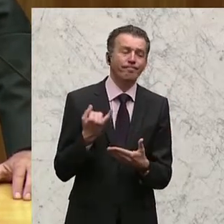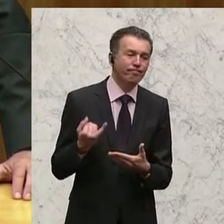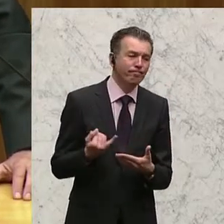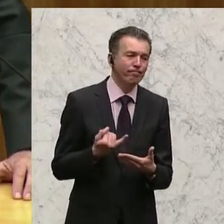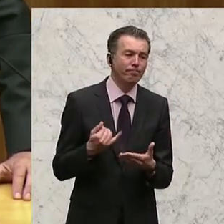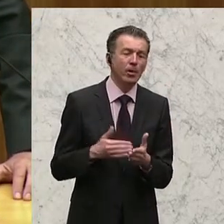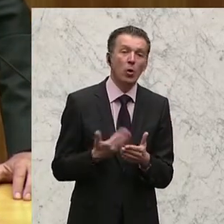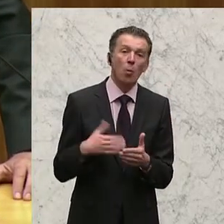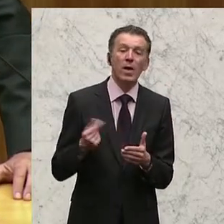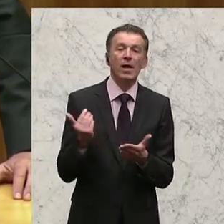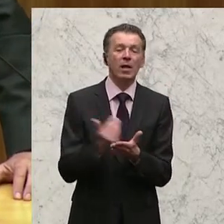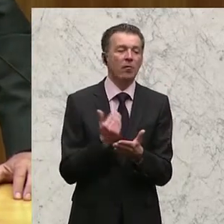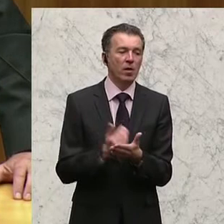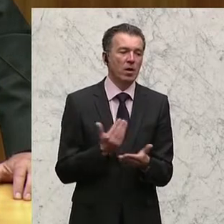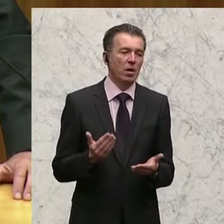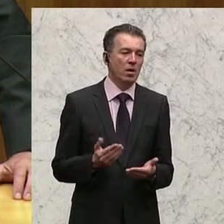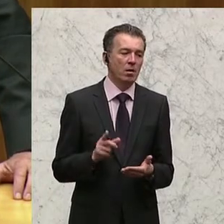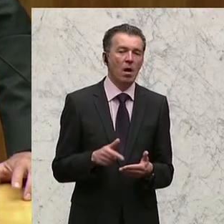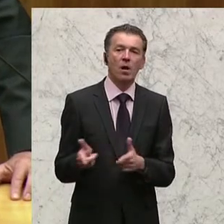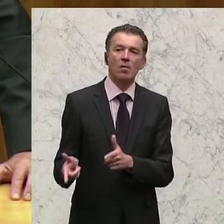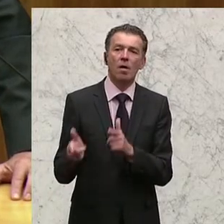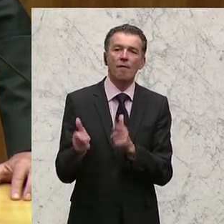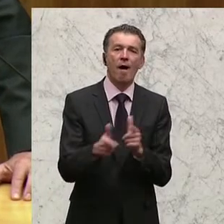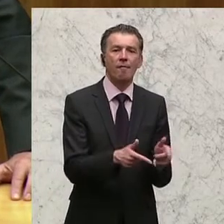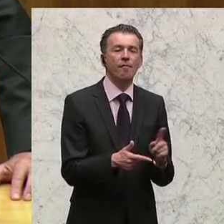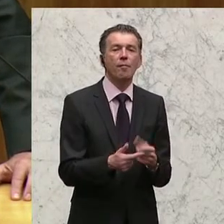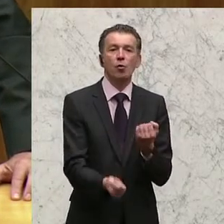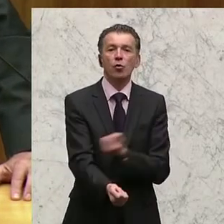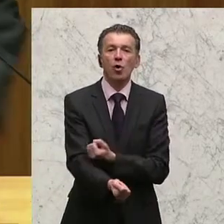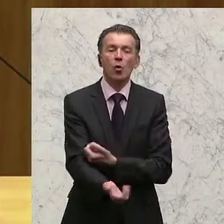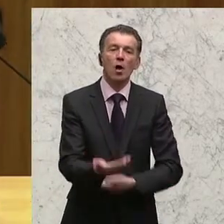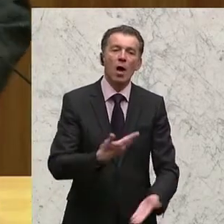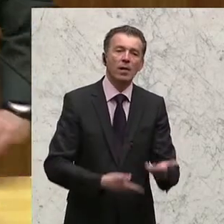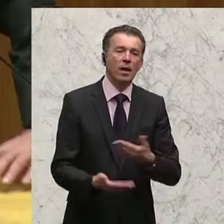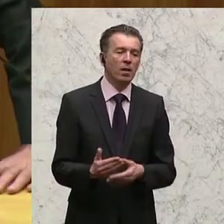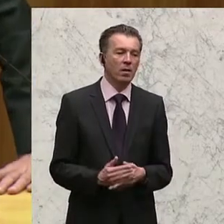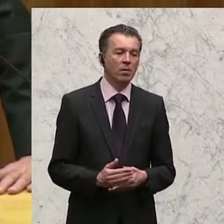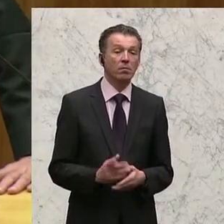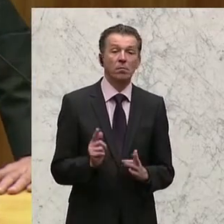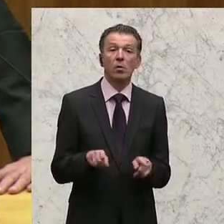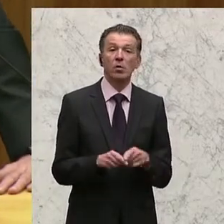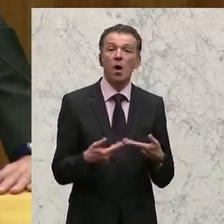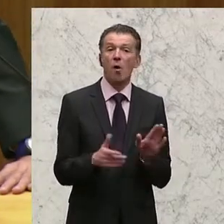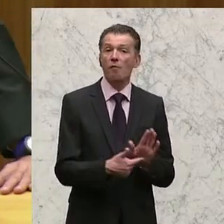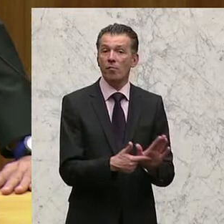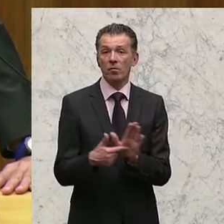jetzt mehr verdient wird als mit dem Waffen- und Drogenhandel. Und das sollten wir auch aufzeigen.